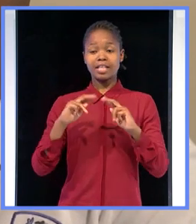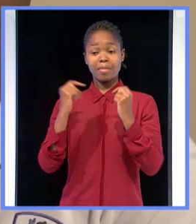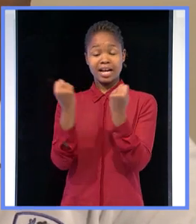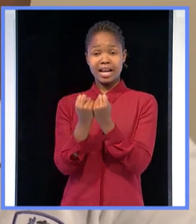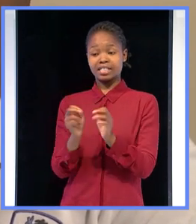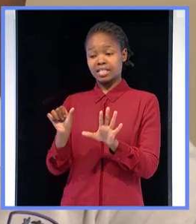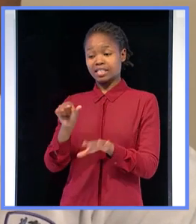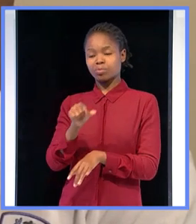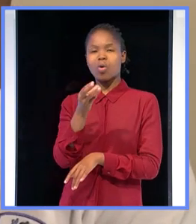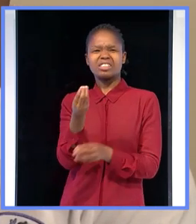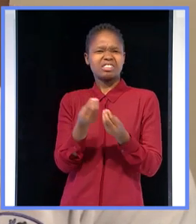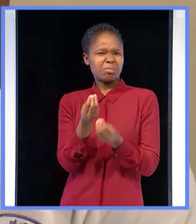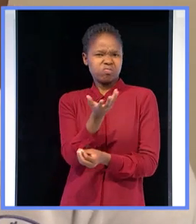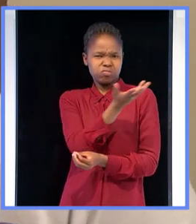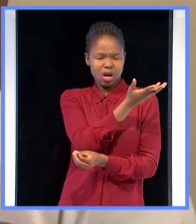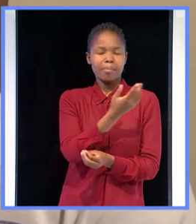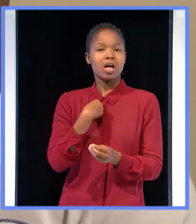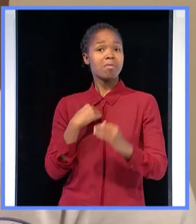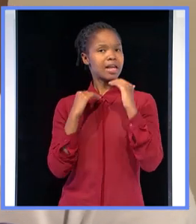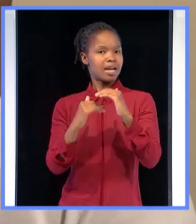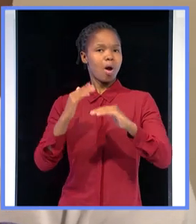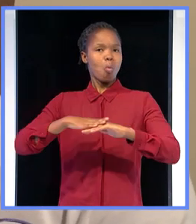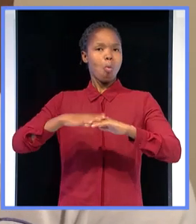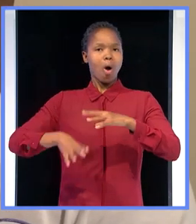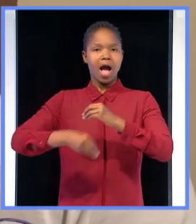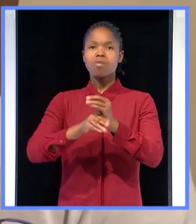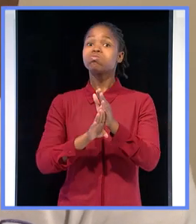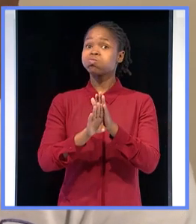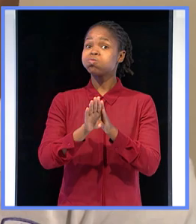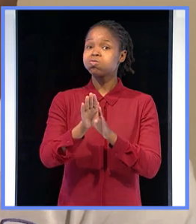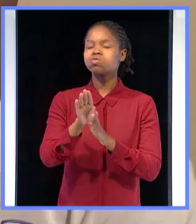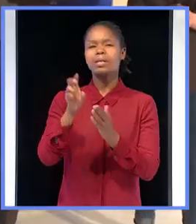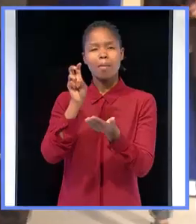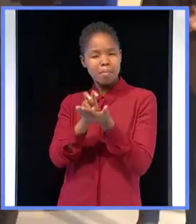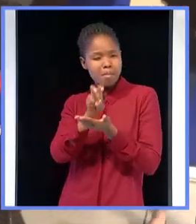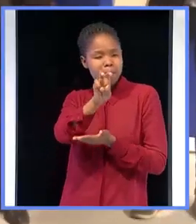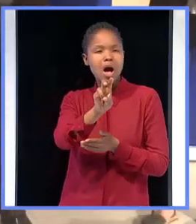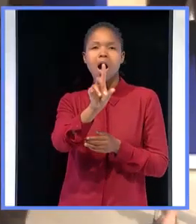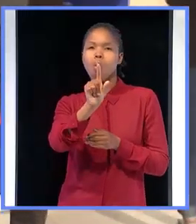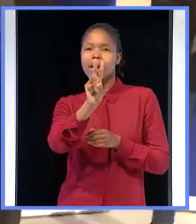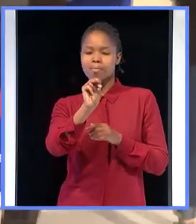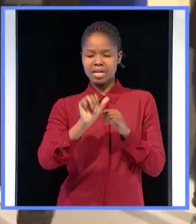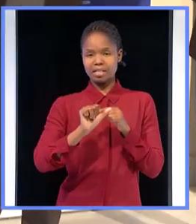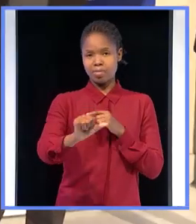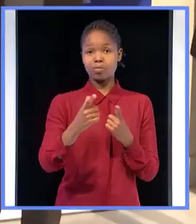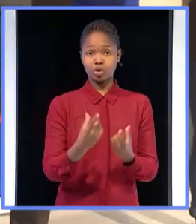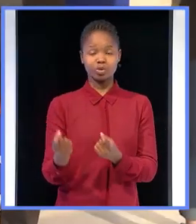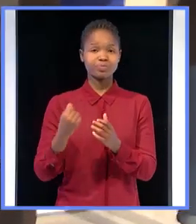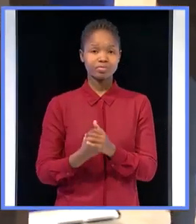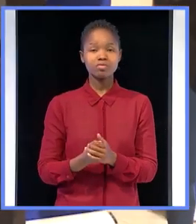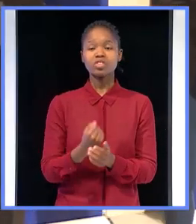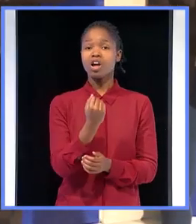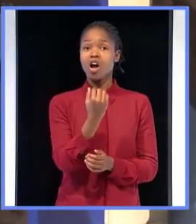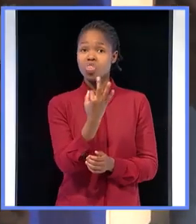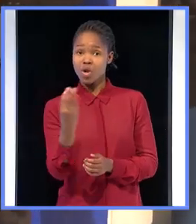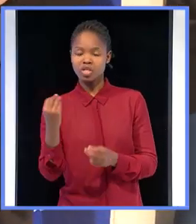was 6 point something, and I want to increase that, improve that by jumping a meter. Ek neem deel aan die 400 en 200